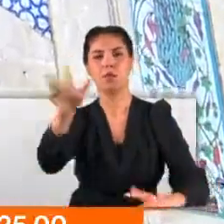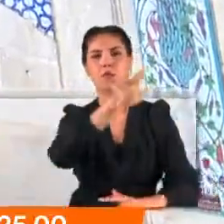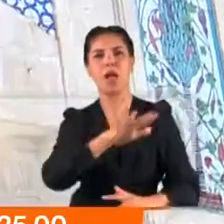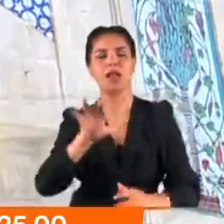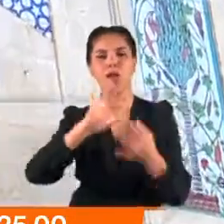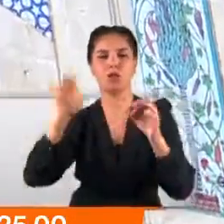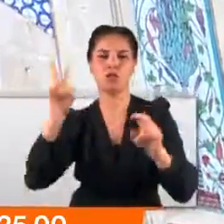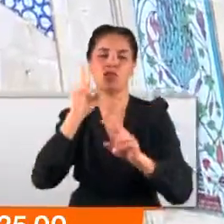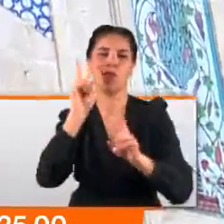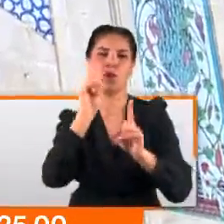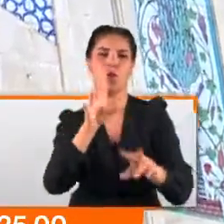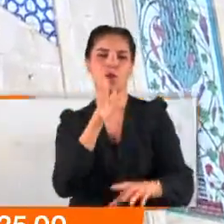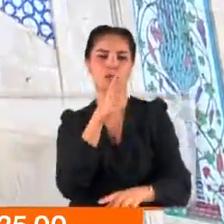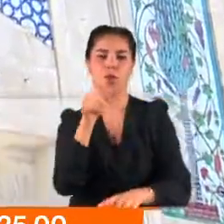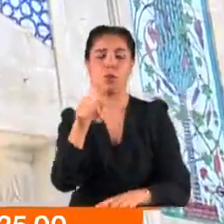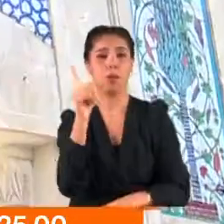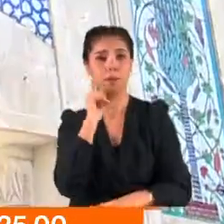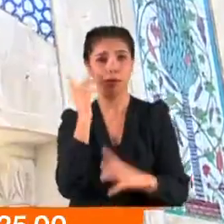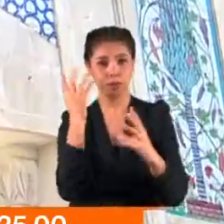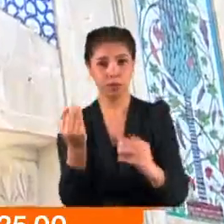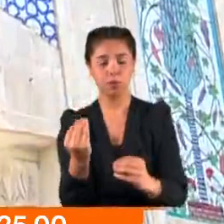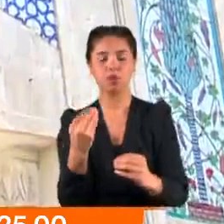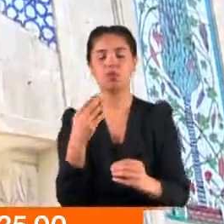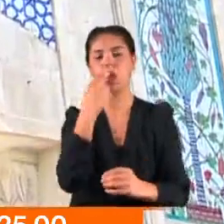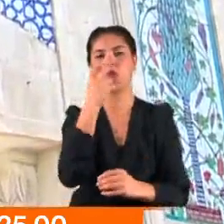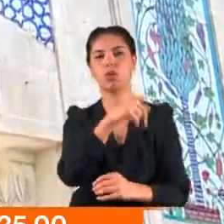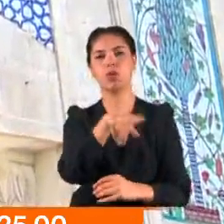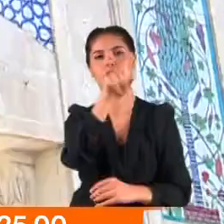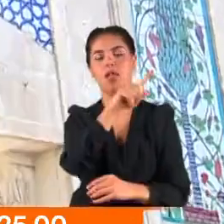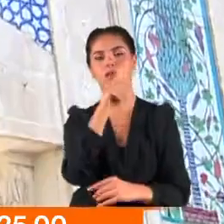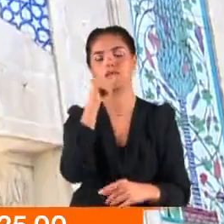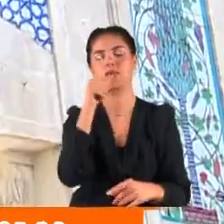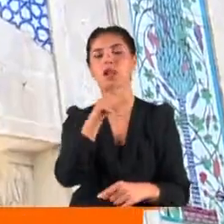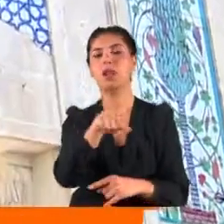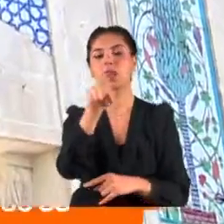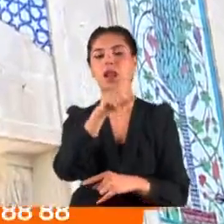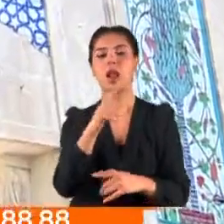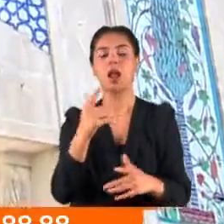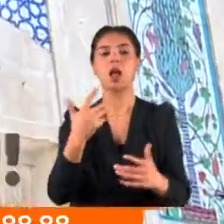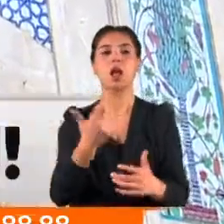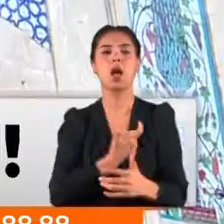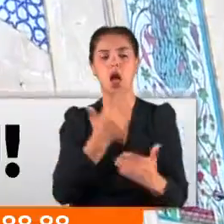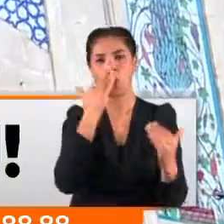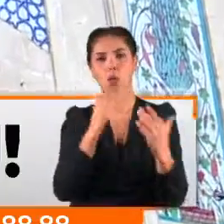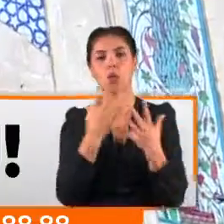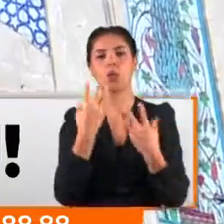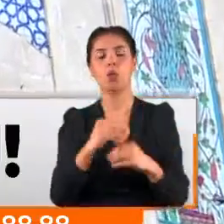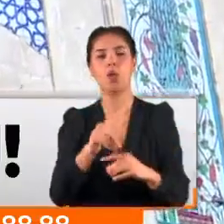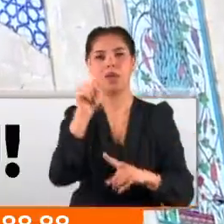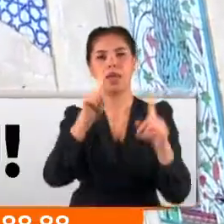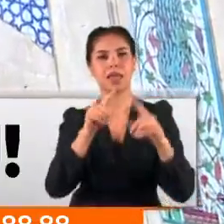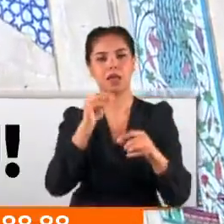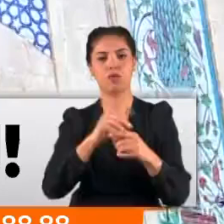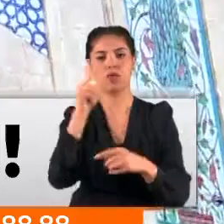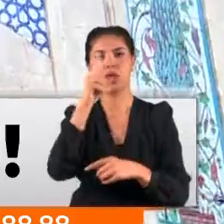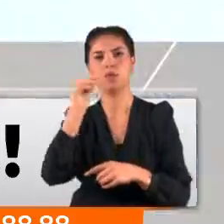haliyle mezarlık bu kadar ünlü olunca fırsatçıların da ocağında oluyor Yasal olmayan satış sayfalarında 2 milyon liraya